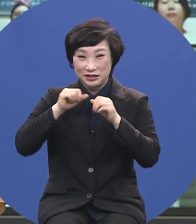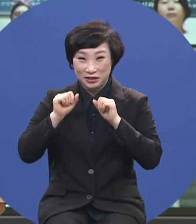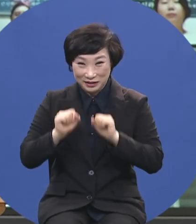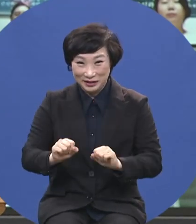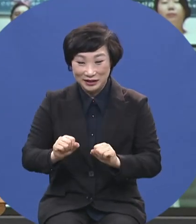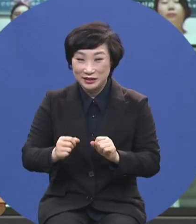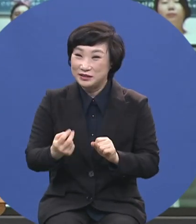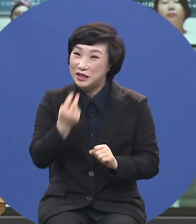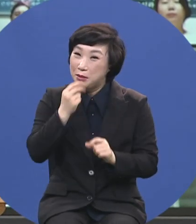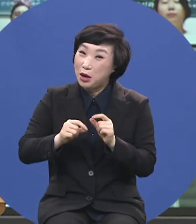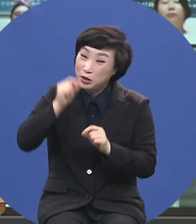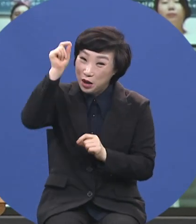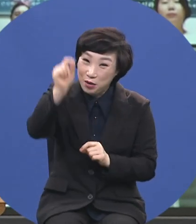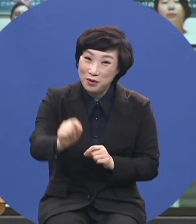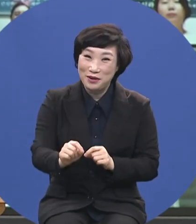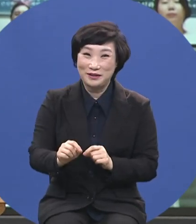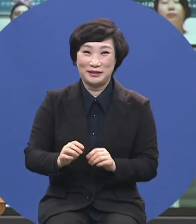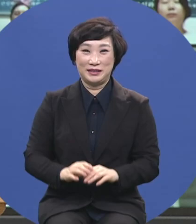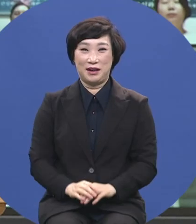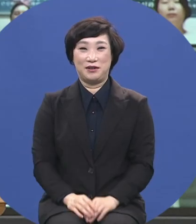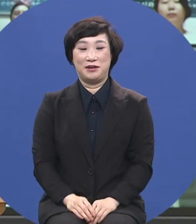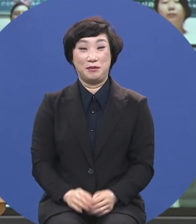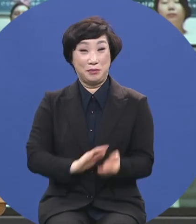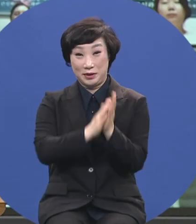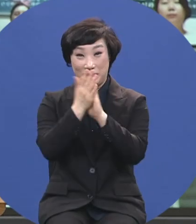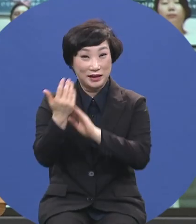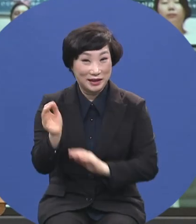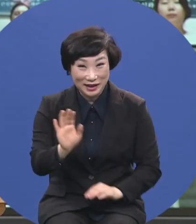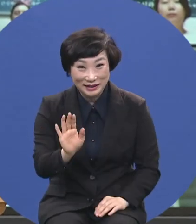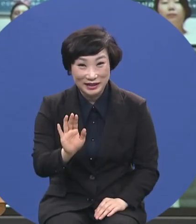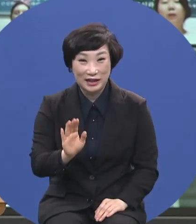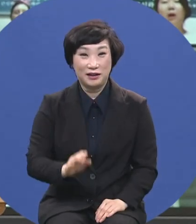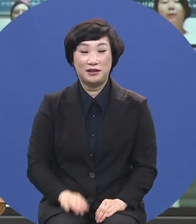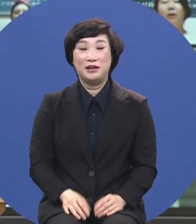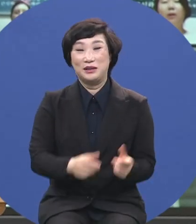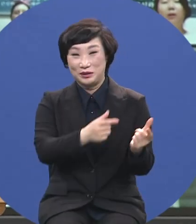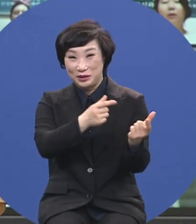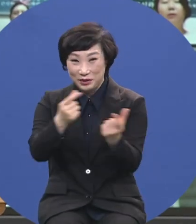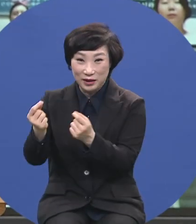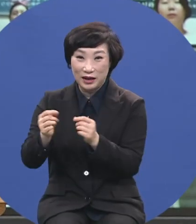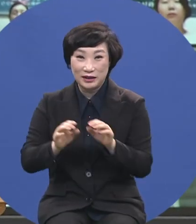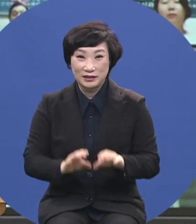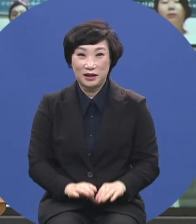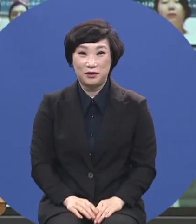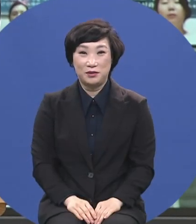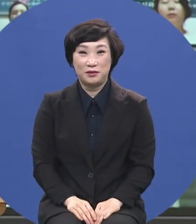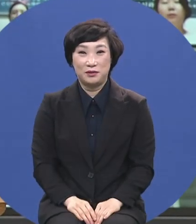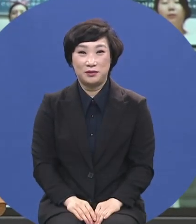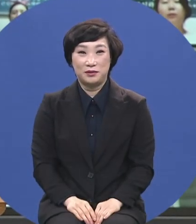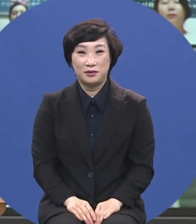생명으로 영원하시다. 변하지 않는다. 동일하시다.